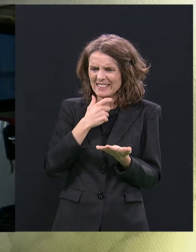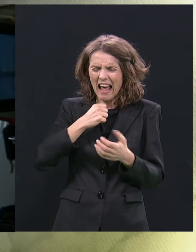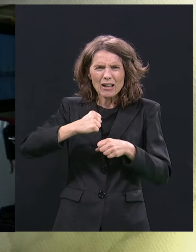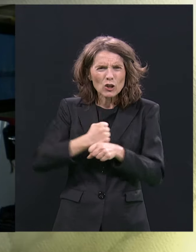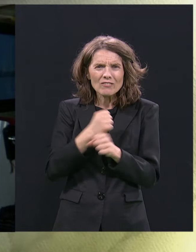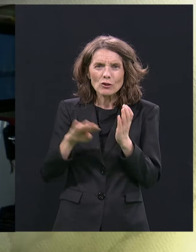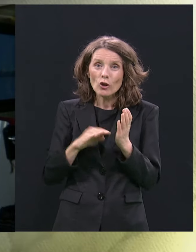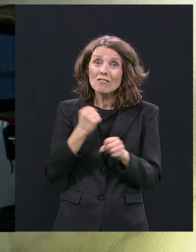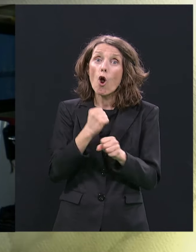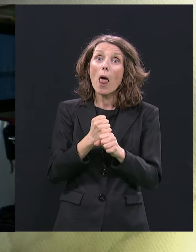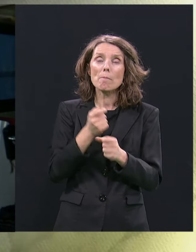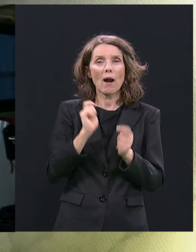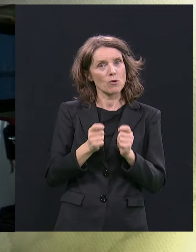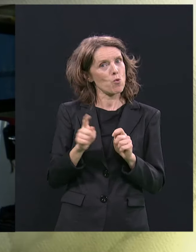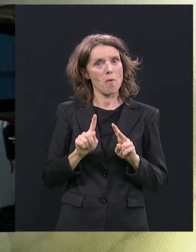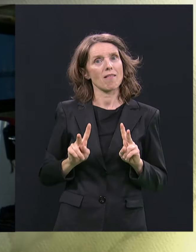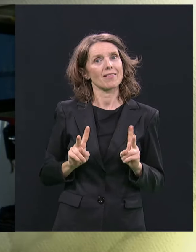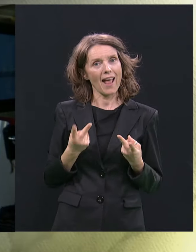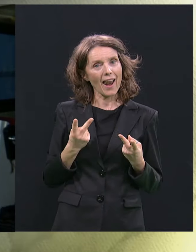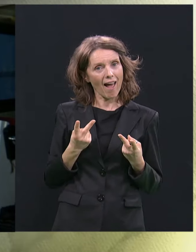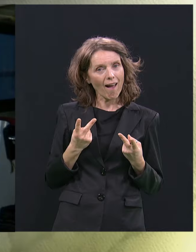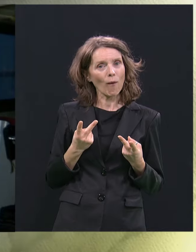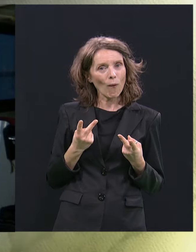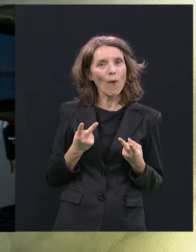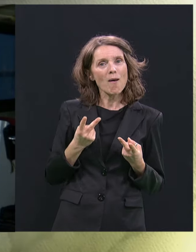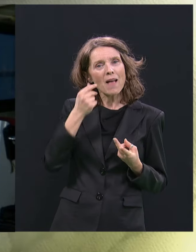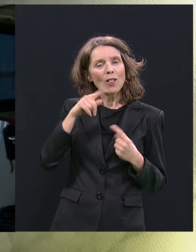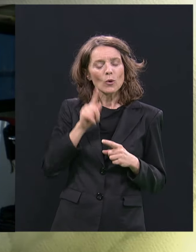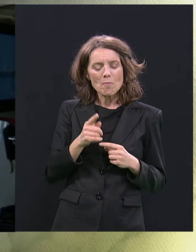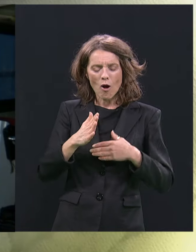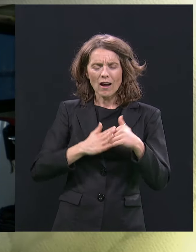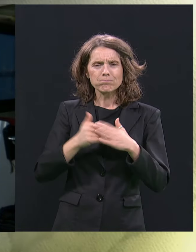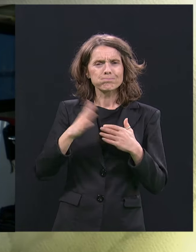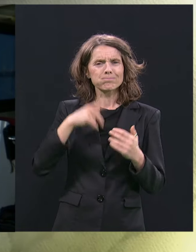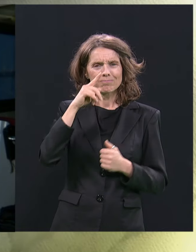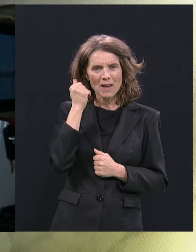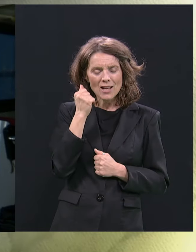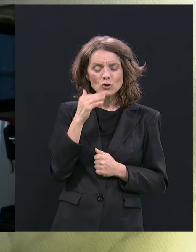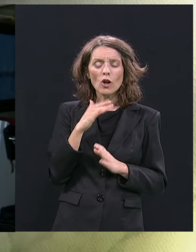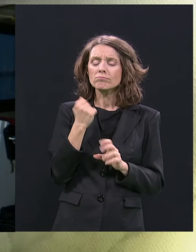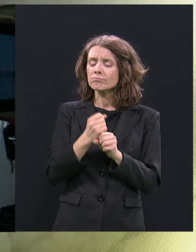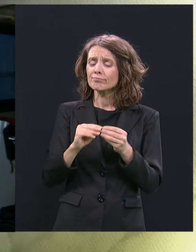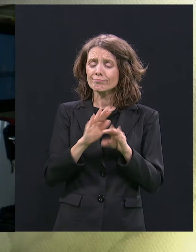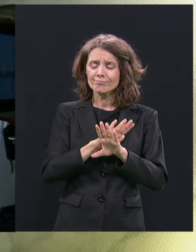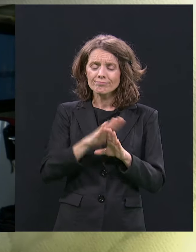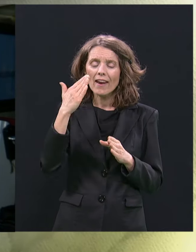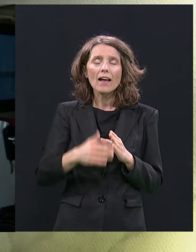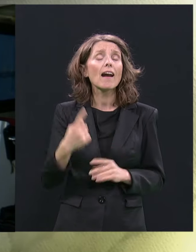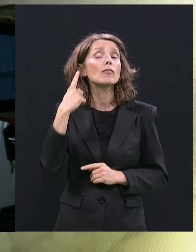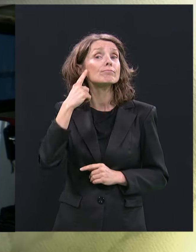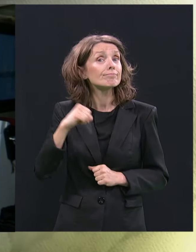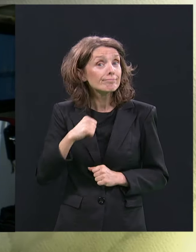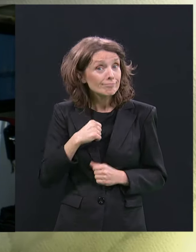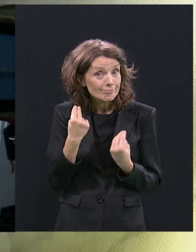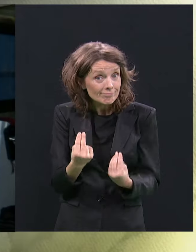je poziv za umešne ruke i dušu koja osjeća damare vremena. Neizvesnost je samo u krajnjem rezultatu, zvučanju